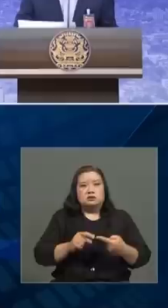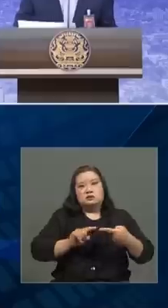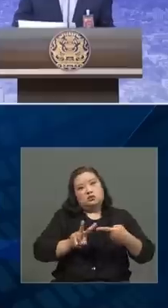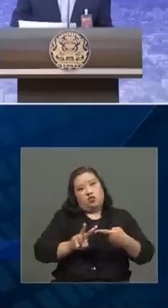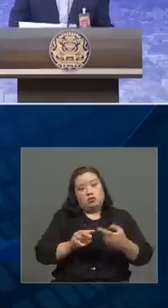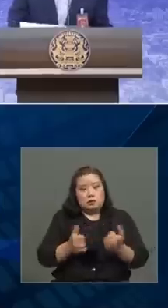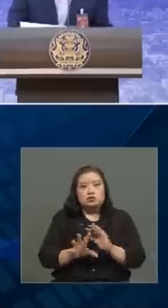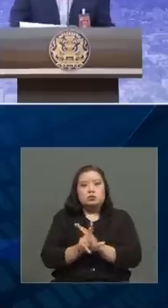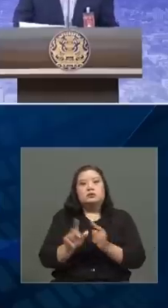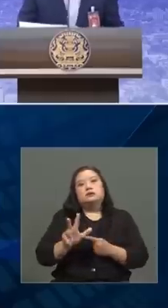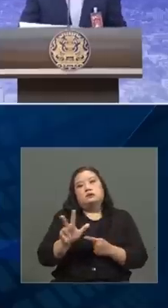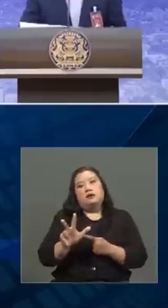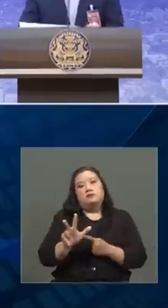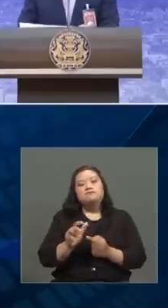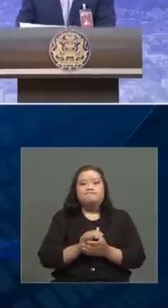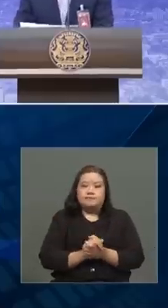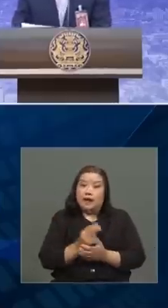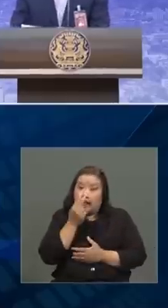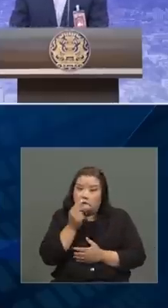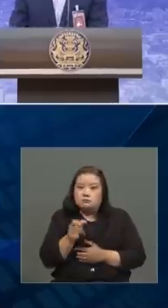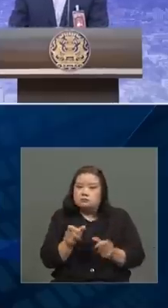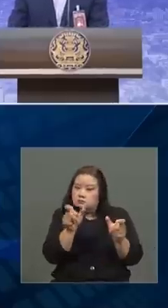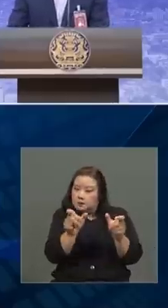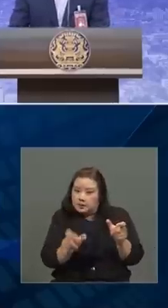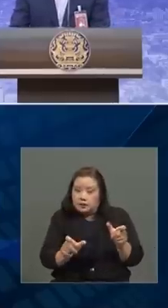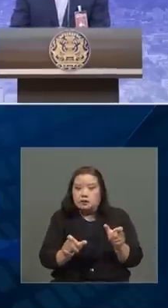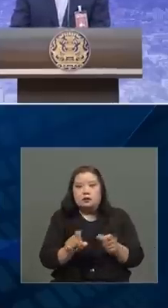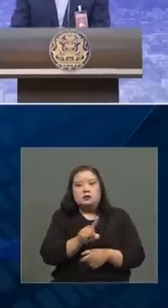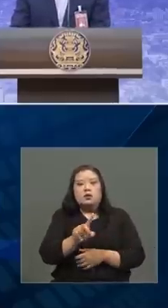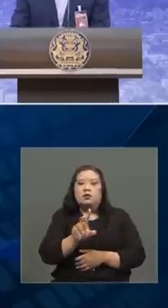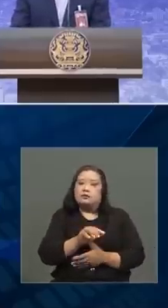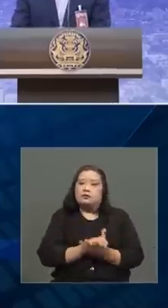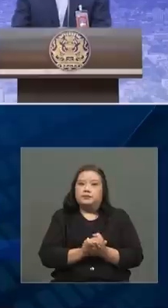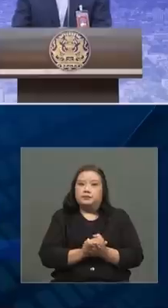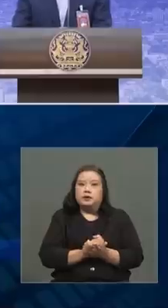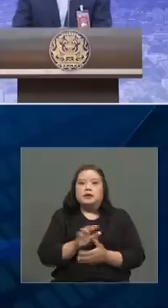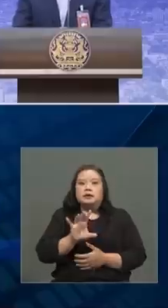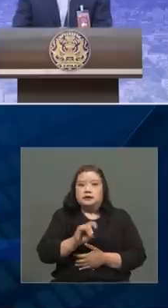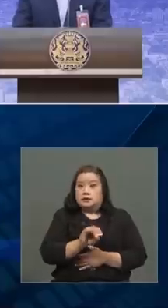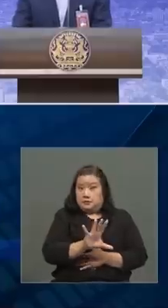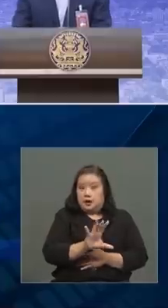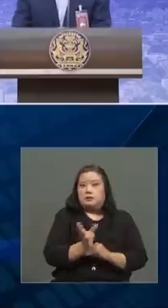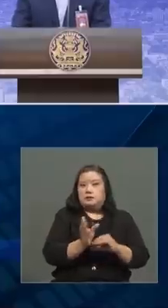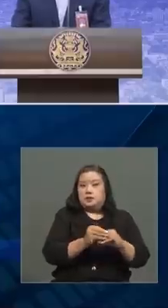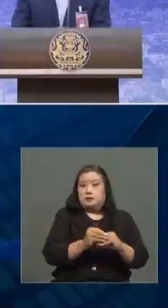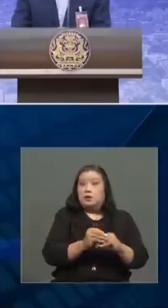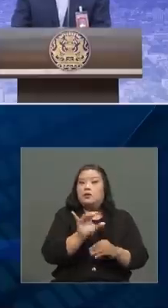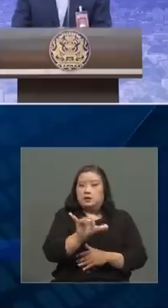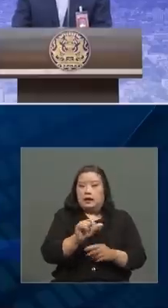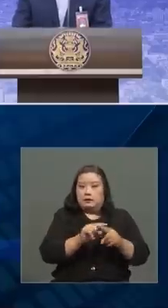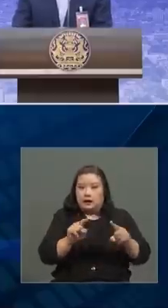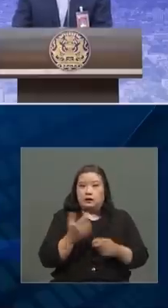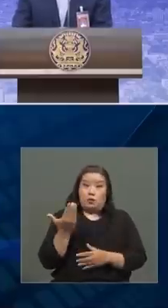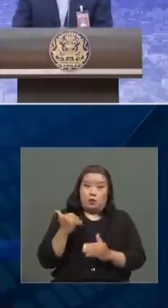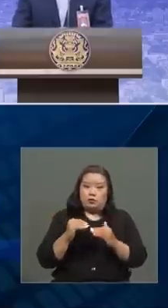ชลบุรีสะสมเป็นหลักที่ 3แต่ตัวเลขเพิ่มขึ้น 163มากเข้าไปทานด้วยครับ 75ไม่ได้เพิ่มขึ้นนะครับ